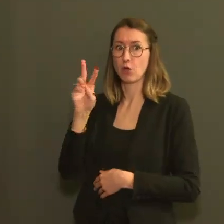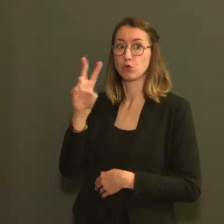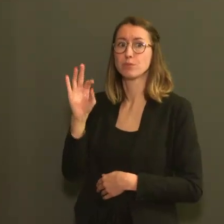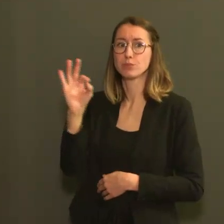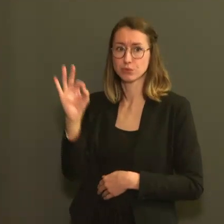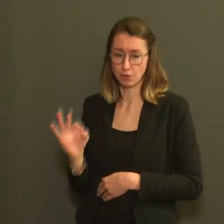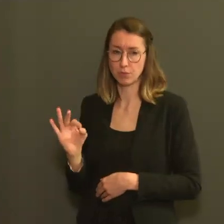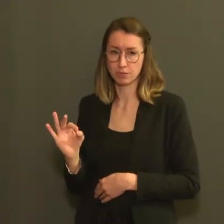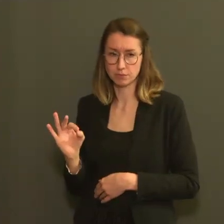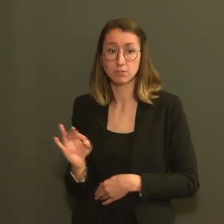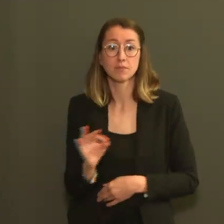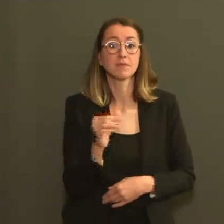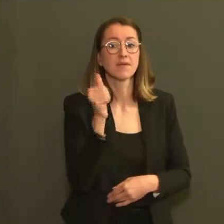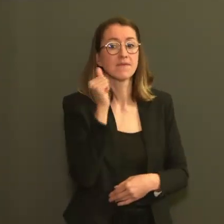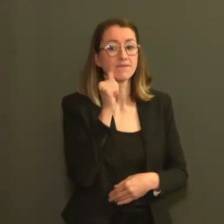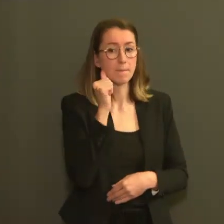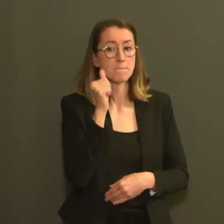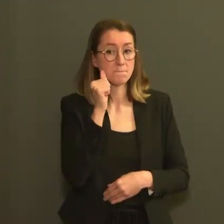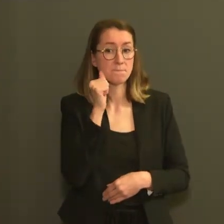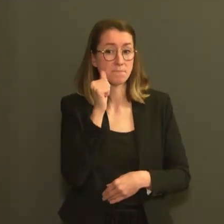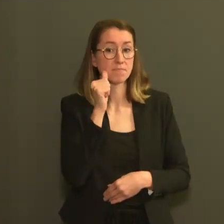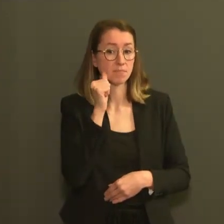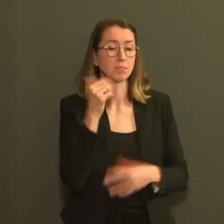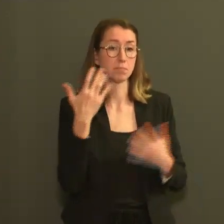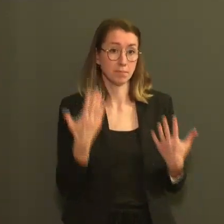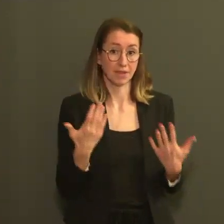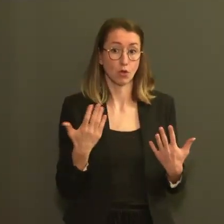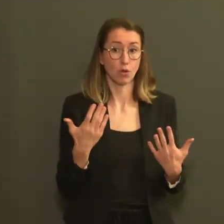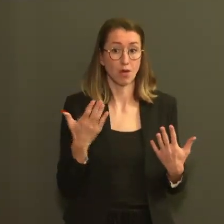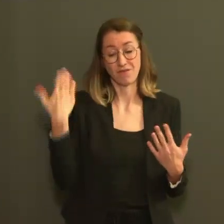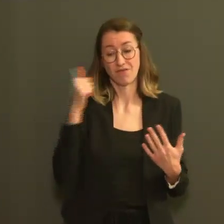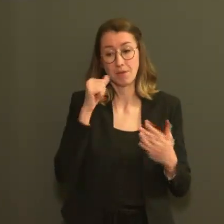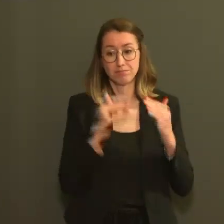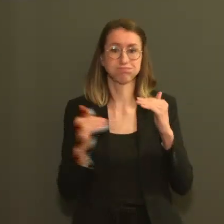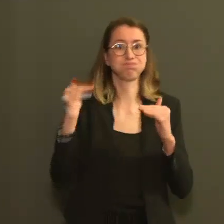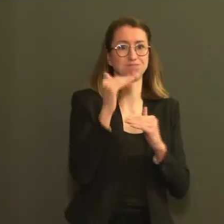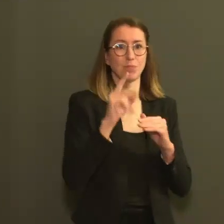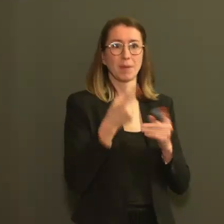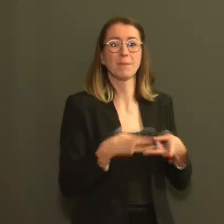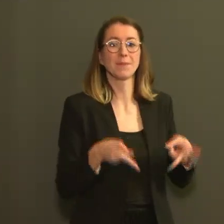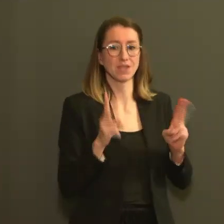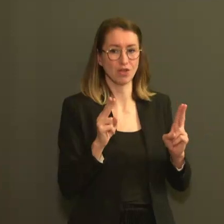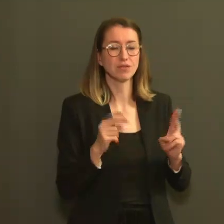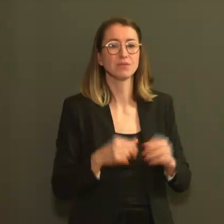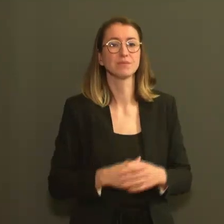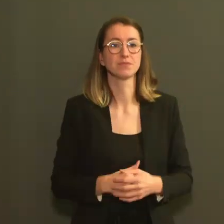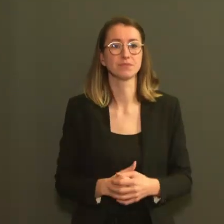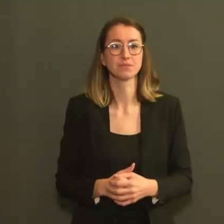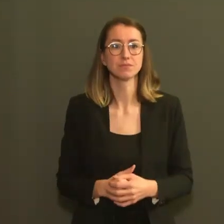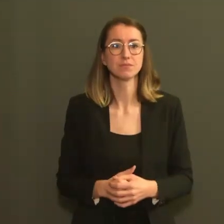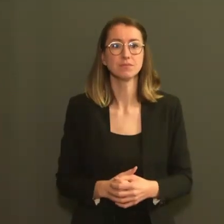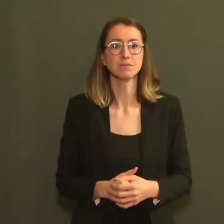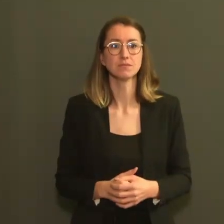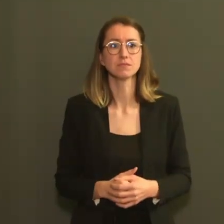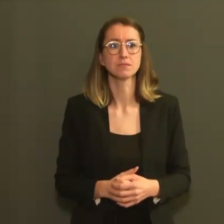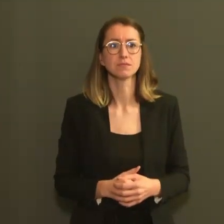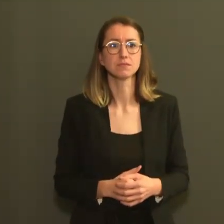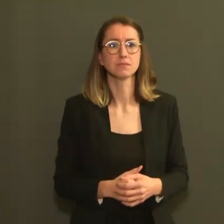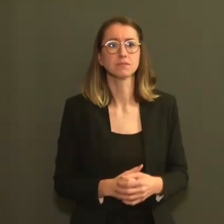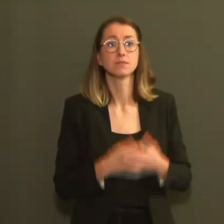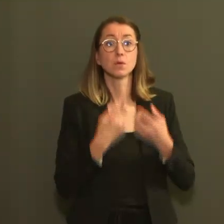les femmes. Quelle est la tendance dans les pays qui nous entourent? On l'a dit, tous les pays qui nous entourent ont une augmentation du nombre de